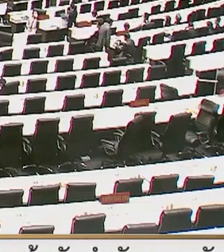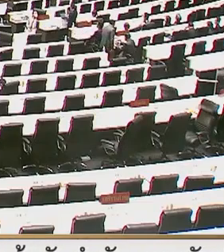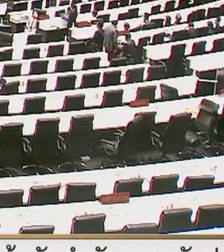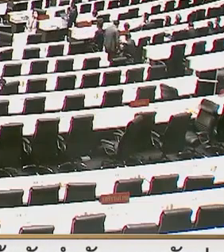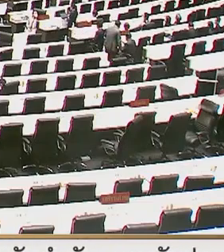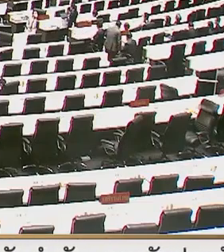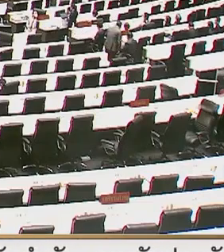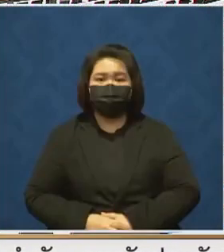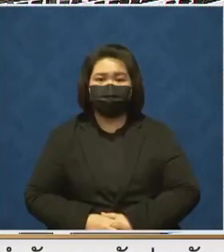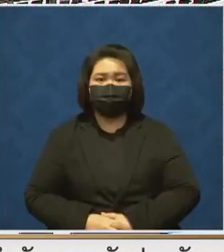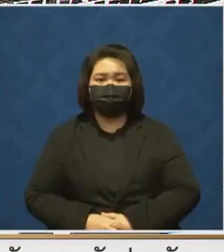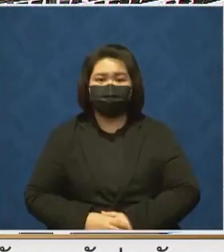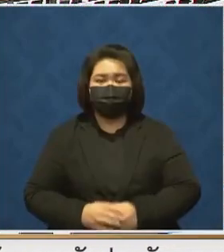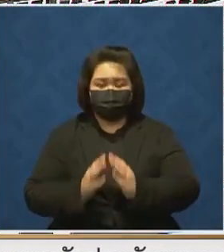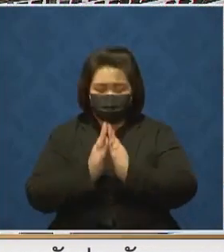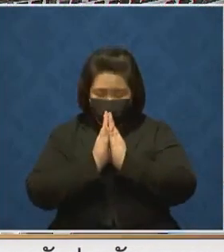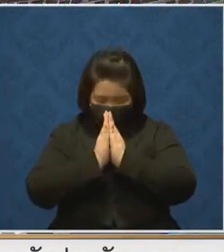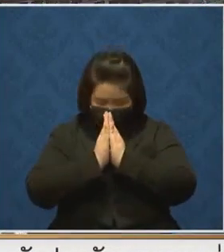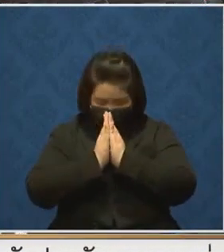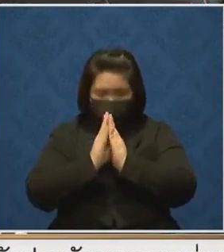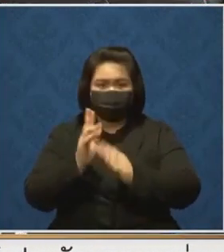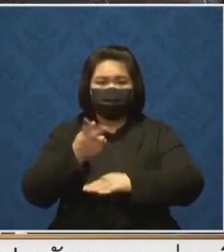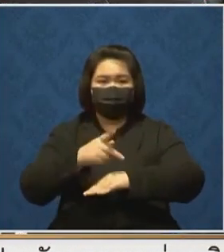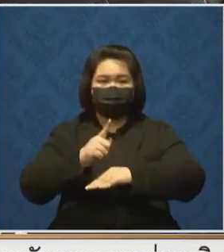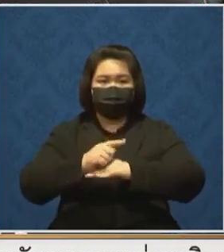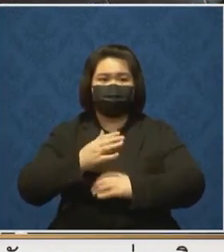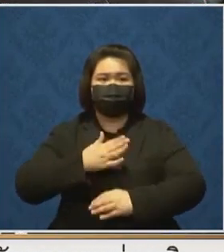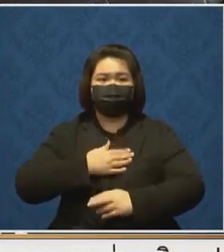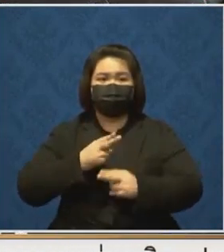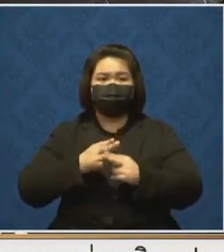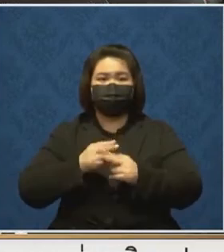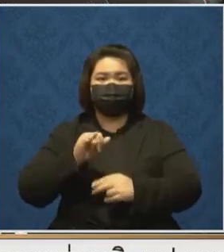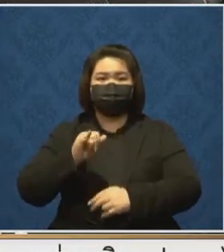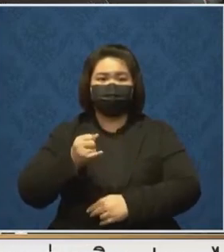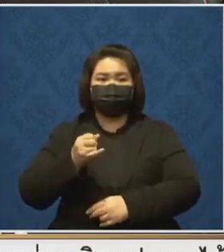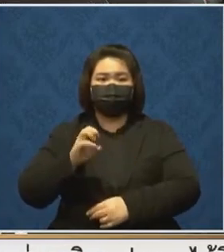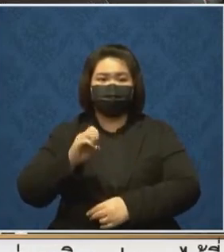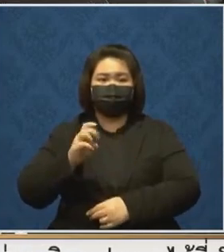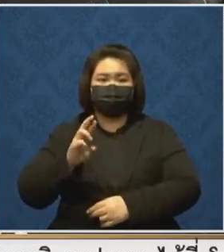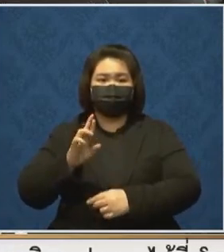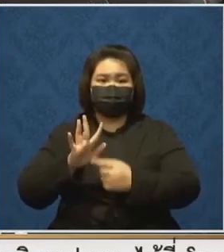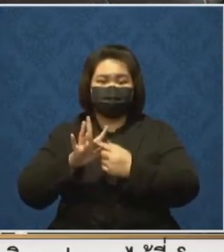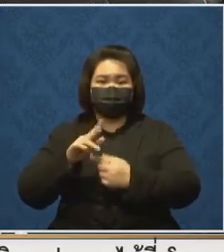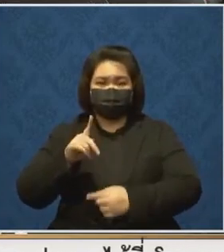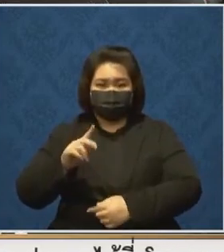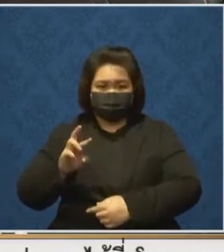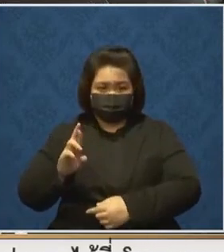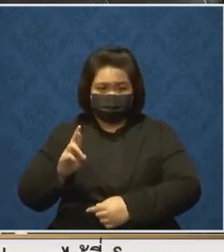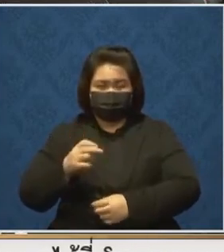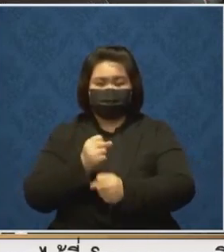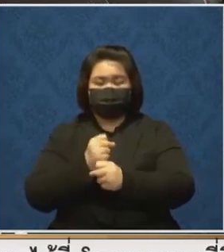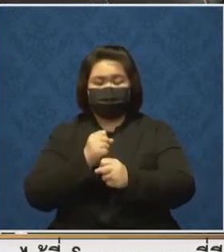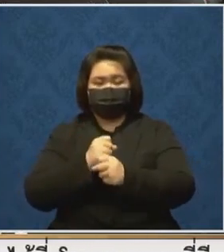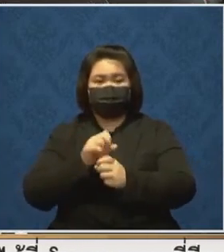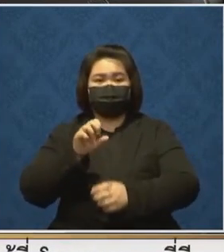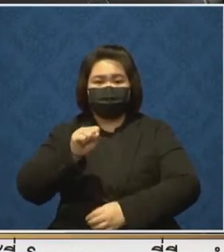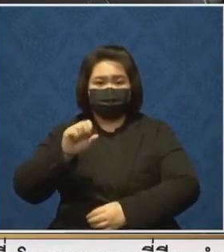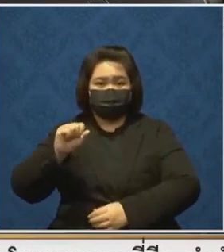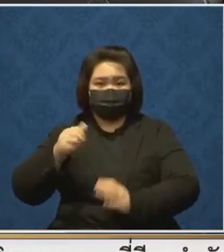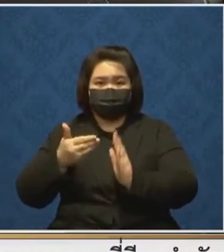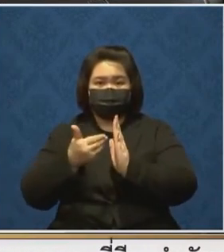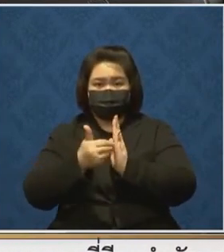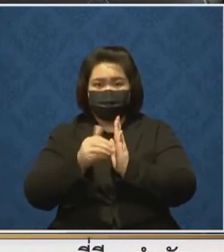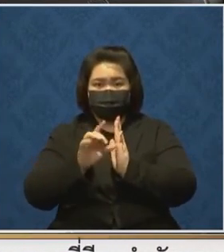ท่านประทานที่ขอรบดิฉันใราพรสิทพรัยสมาชิสภาผู้แทนราศดรจัหวด 101-5